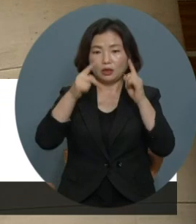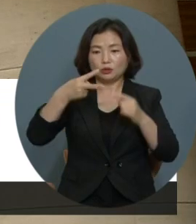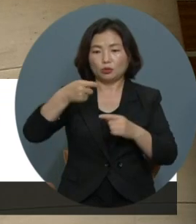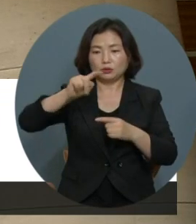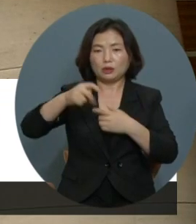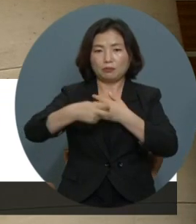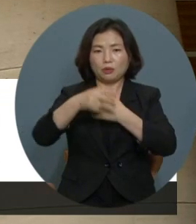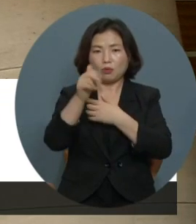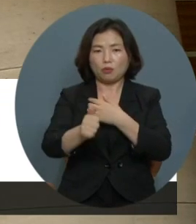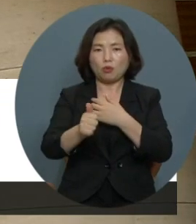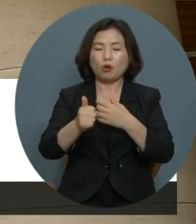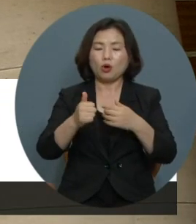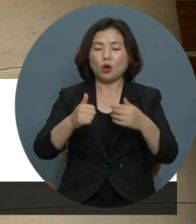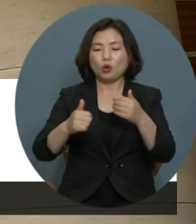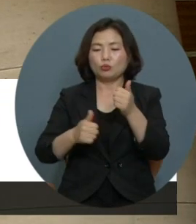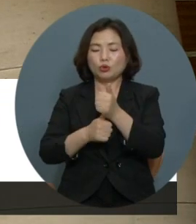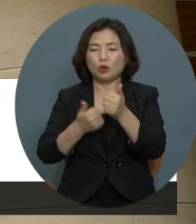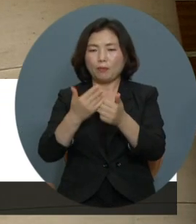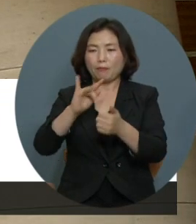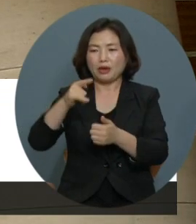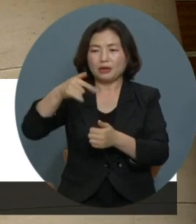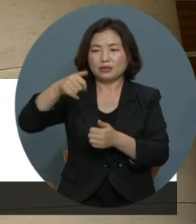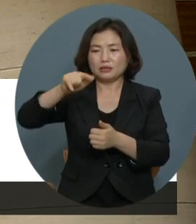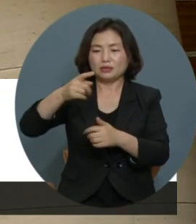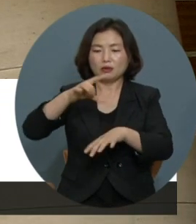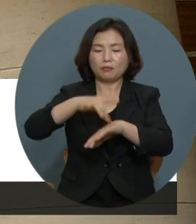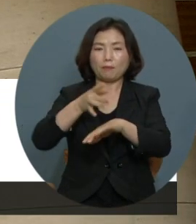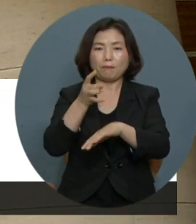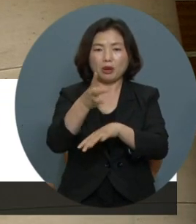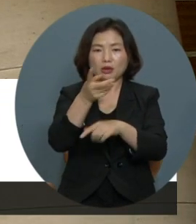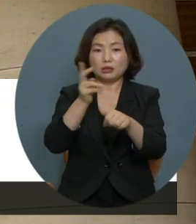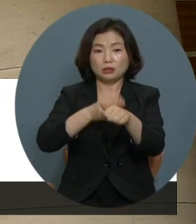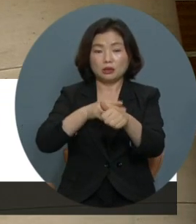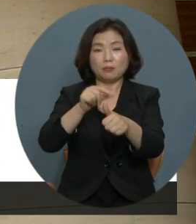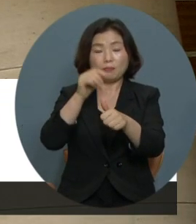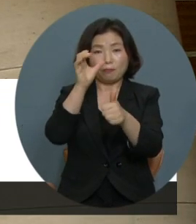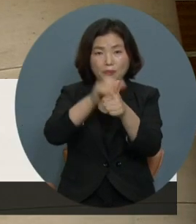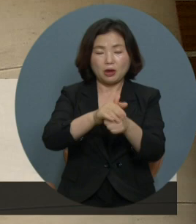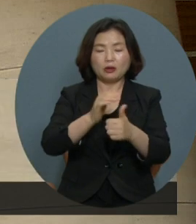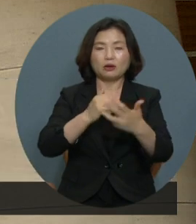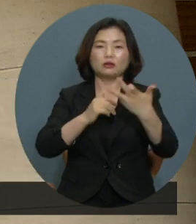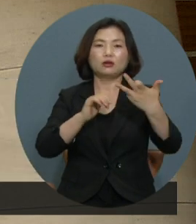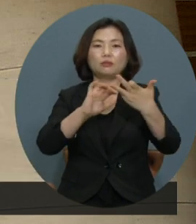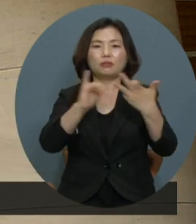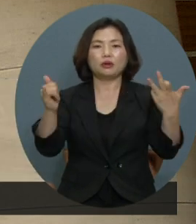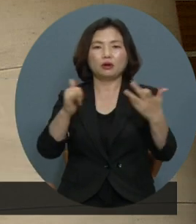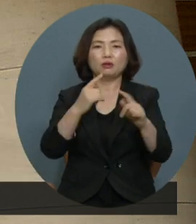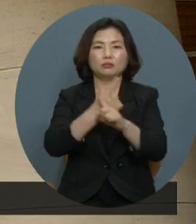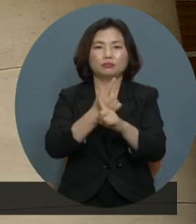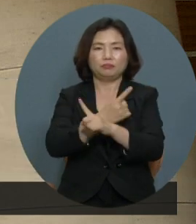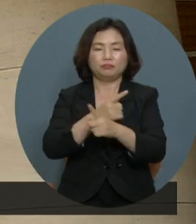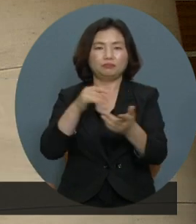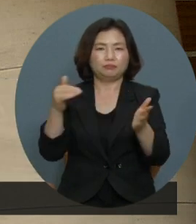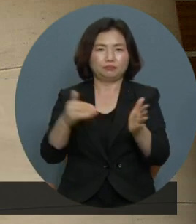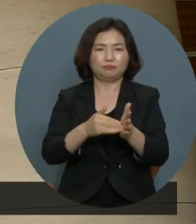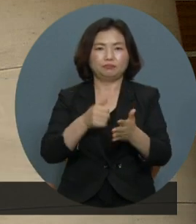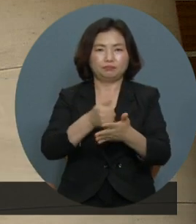은 진료부원장 의 102 철 청명 외과 교수 를 임명하는 등 18명에 대해 안보적 인사를 단행했습니다